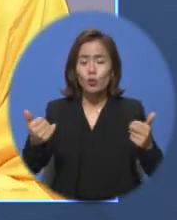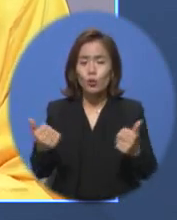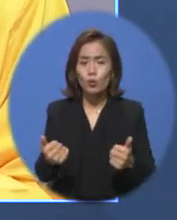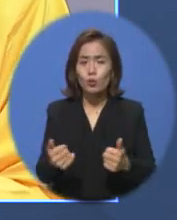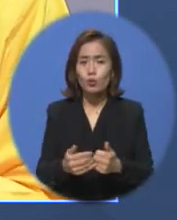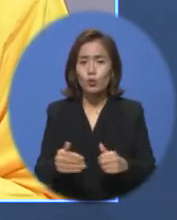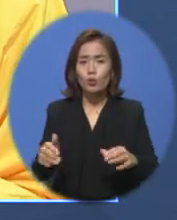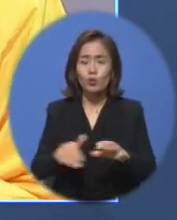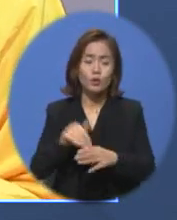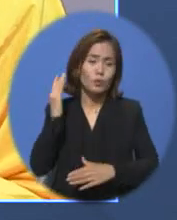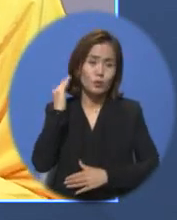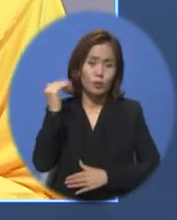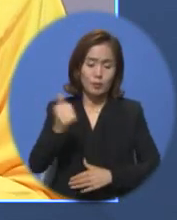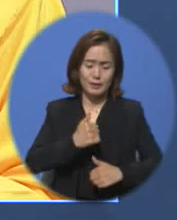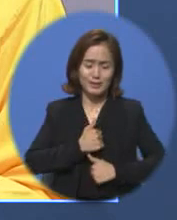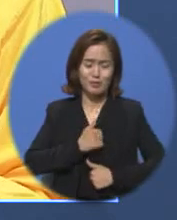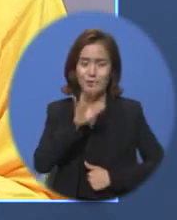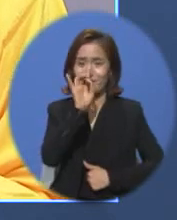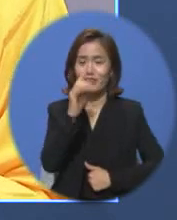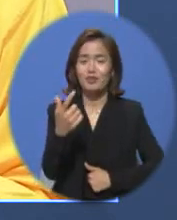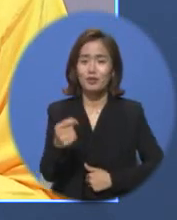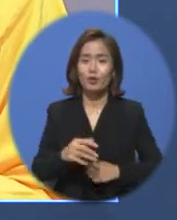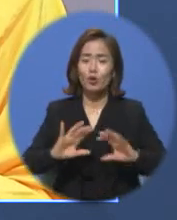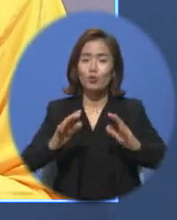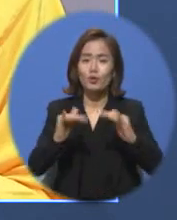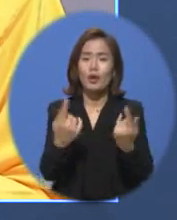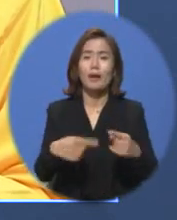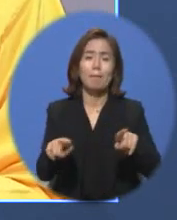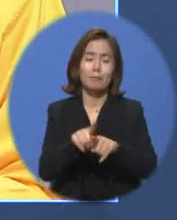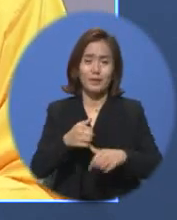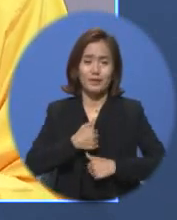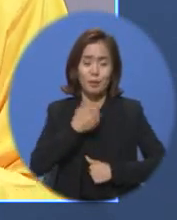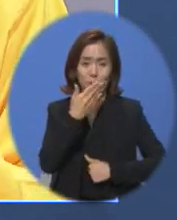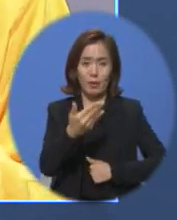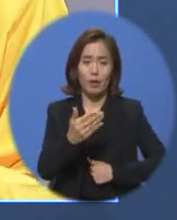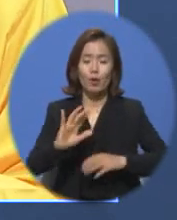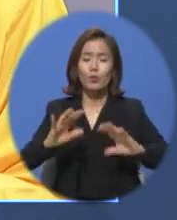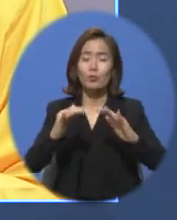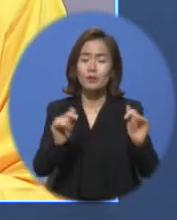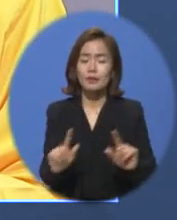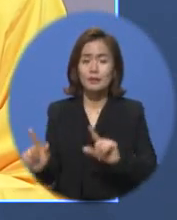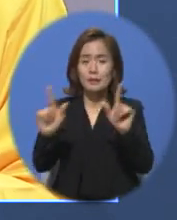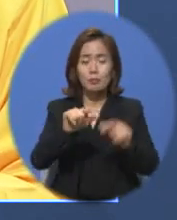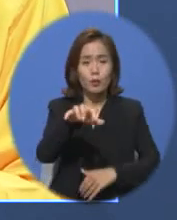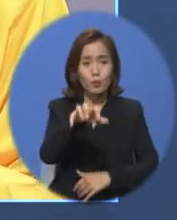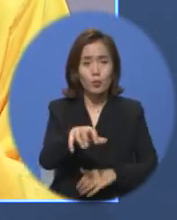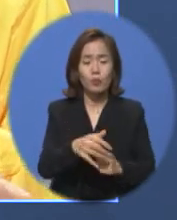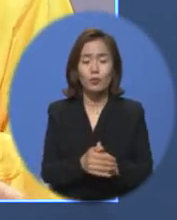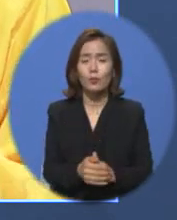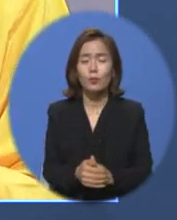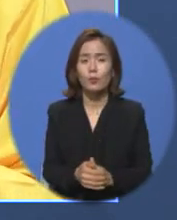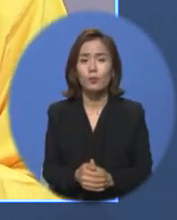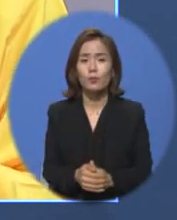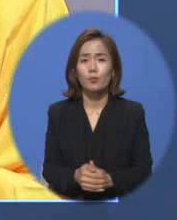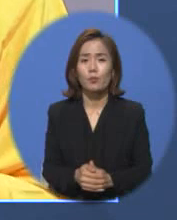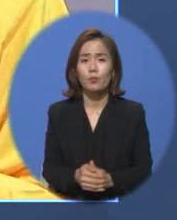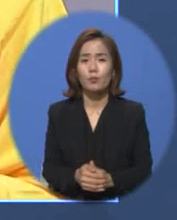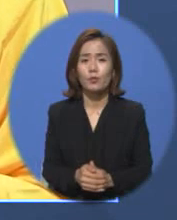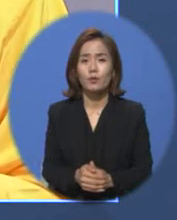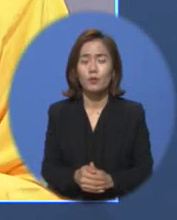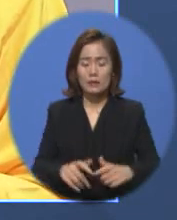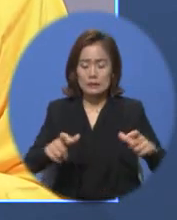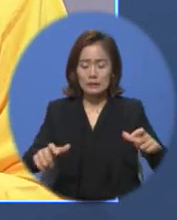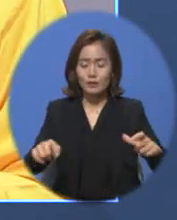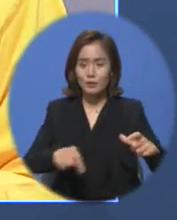국회의원은 대통령만을보호해야하는가?저는 시민들과 그들의삶의기반인지구를